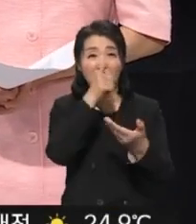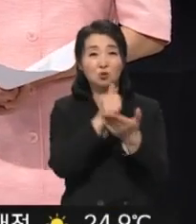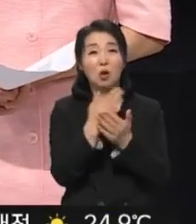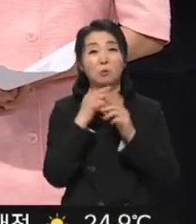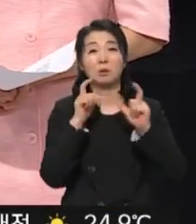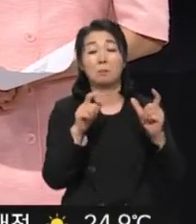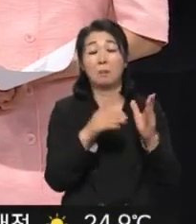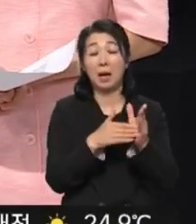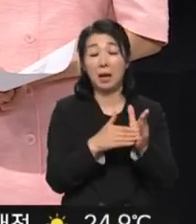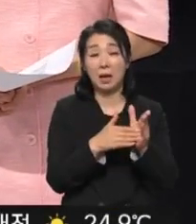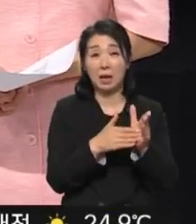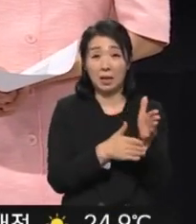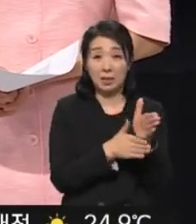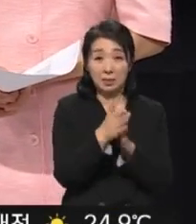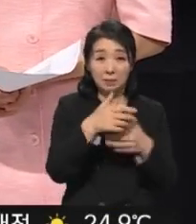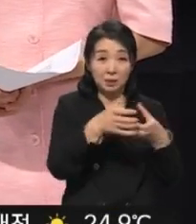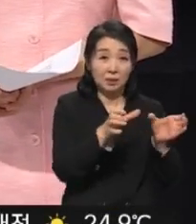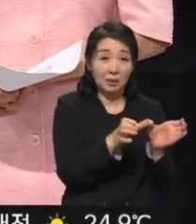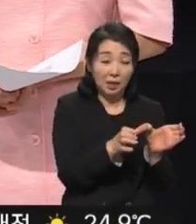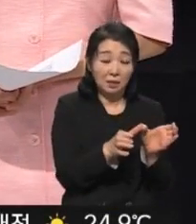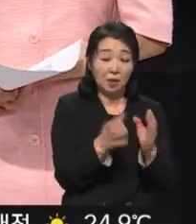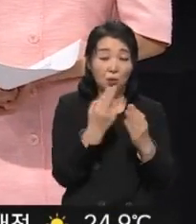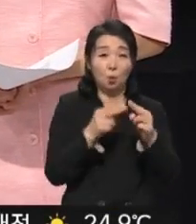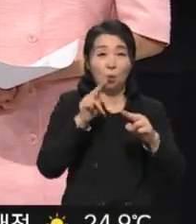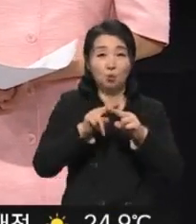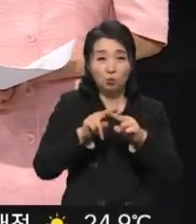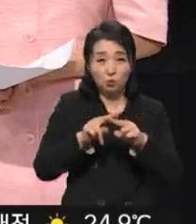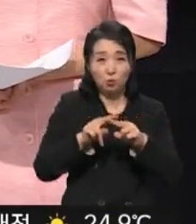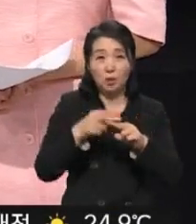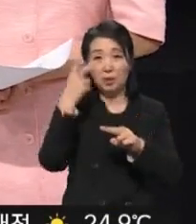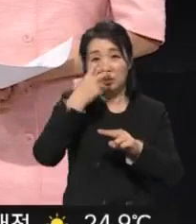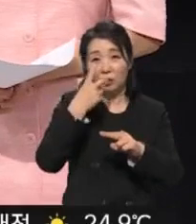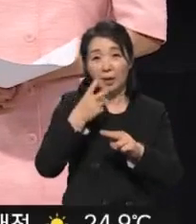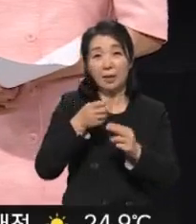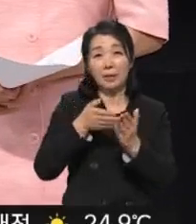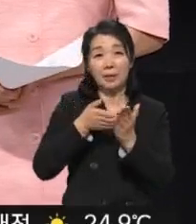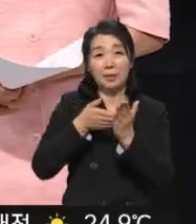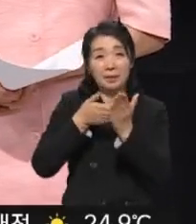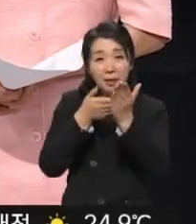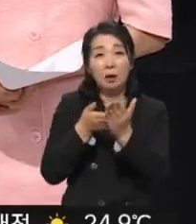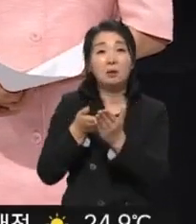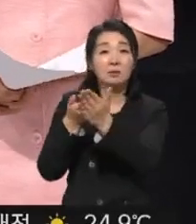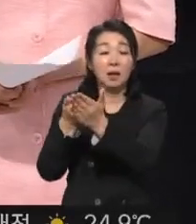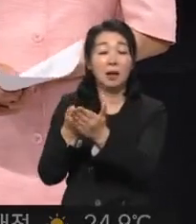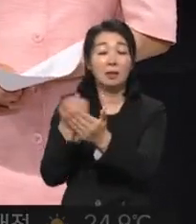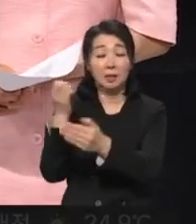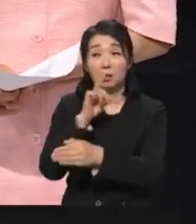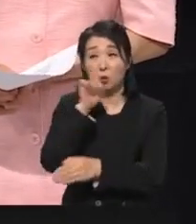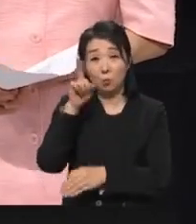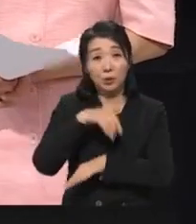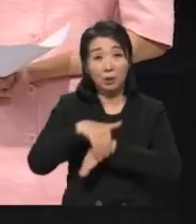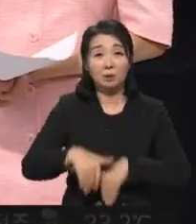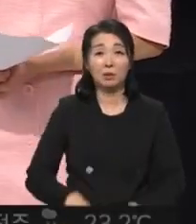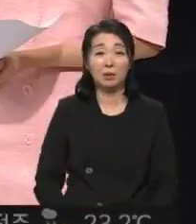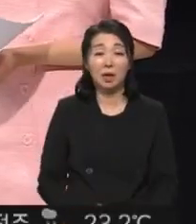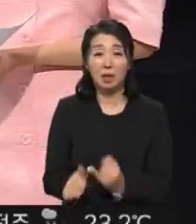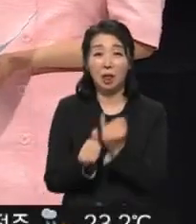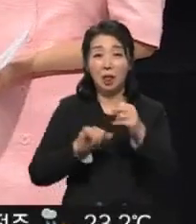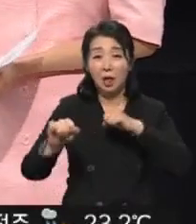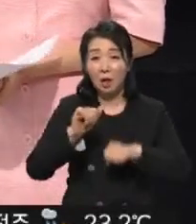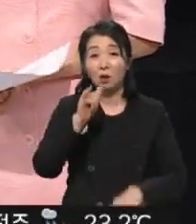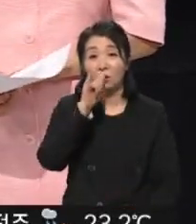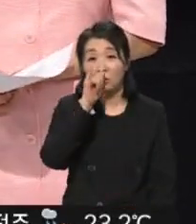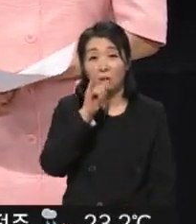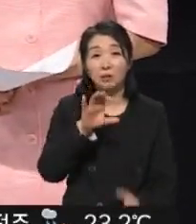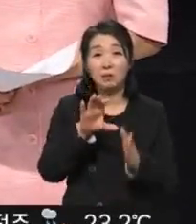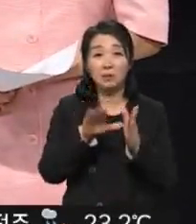한 시민단체는 공수처에 사건을 재고발하는 방안을 검토할 거라고 밝히기도 했습니다. 이렇다 보니 김 여사가 행보를